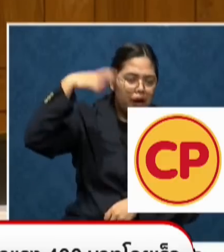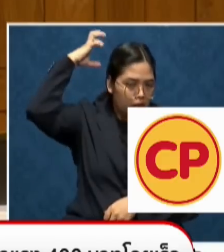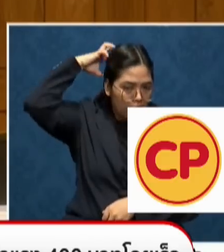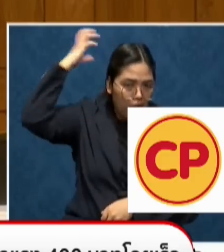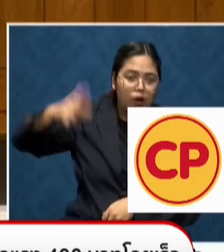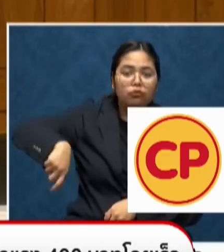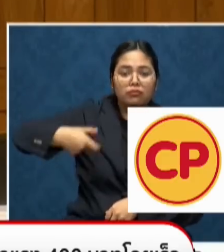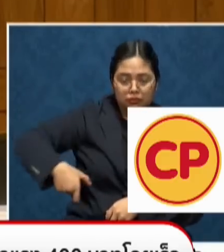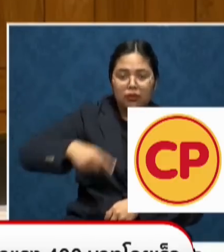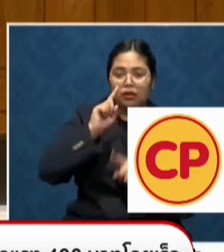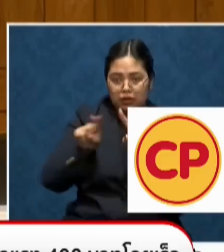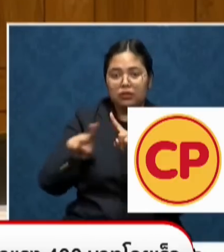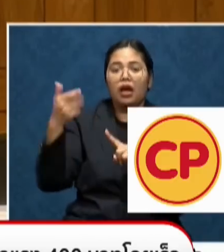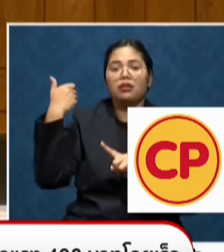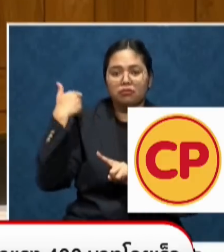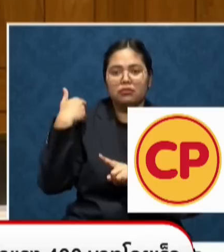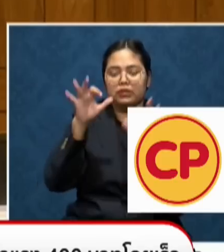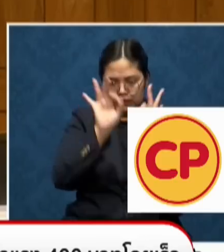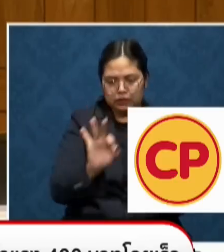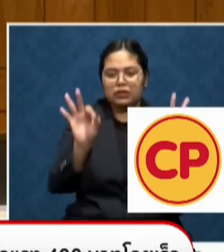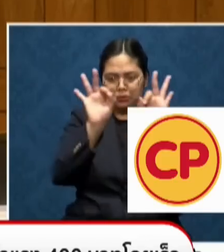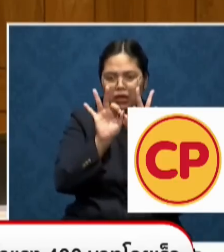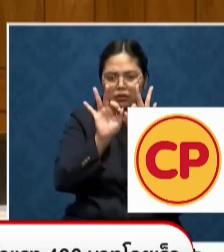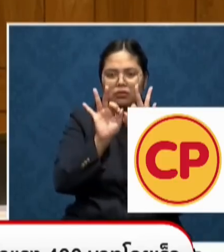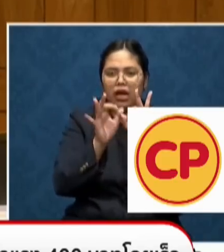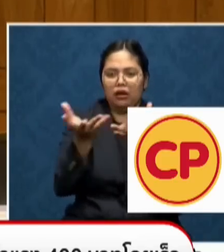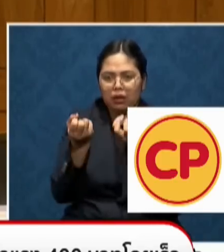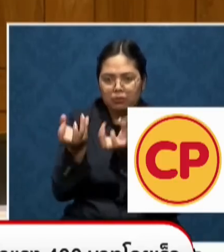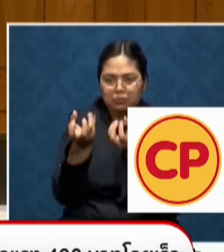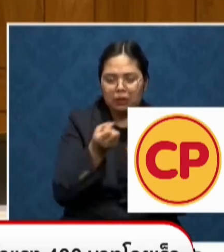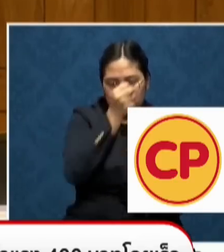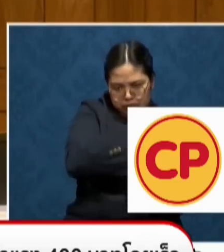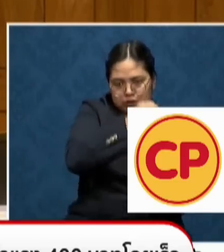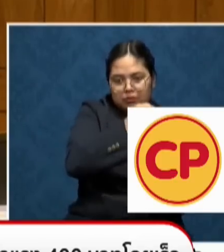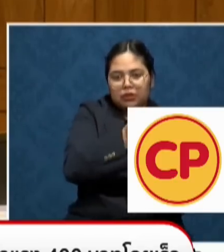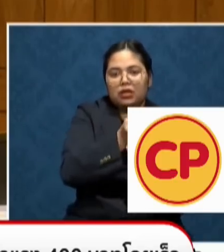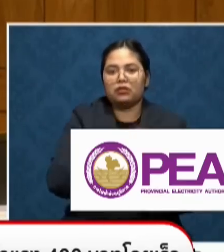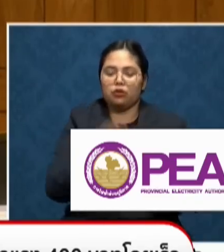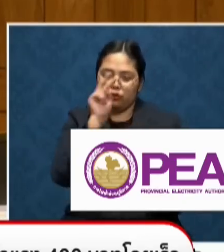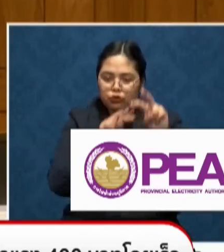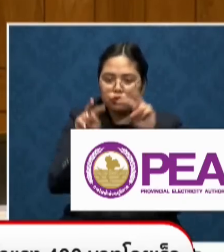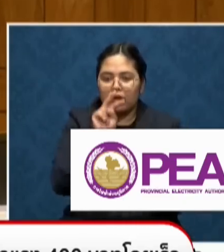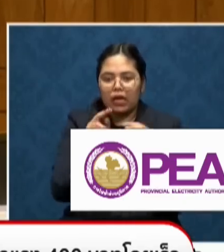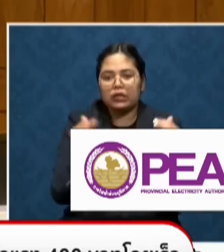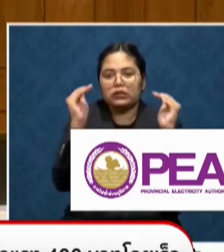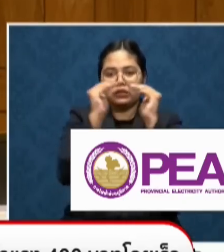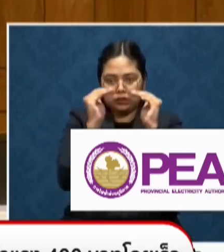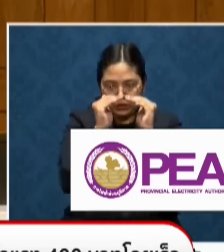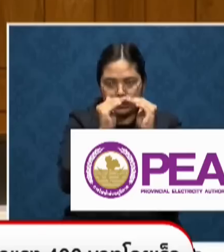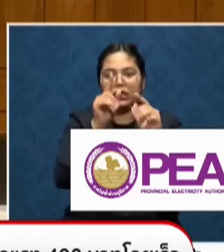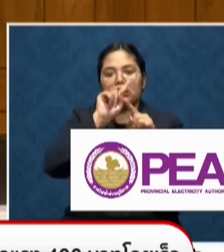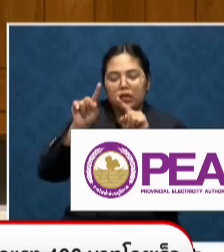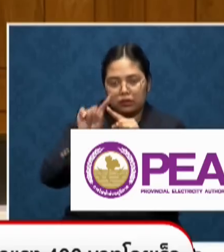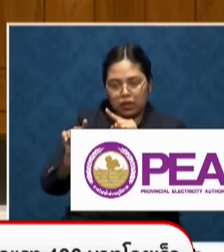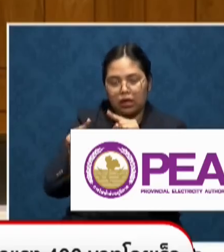งานแล้วก็แรงงานต่างด้าวด้วยคุณเศรษฐายังบอกด้วยนะว่าเราก็มีมาตรการกระตุ้นเศรษฐกิจให้ดีขึ้นไม่ว่าจะเป็นการท่องเที่ยวเพื่